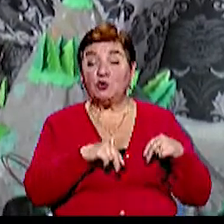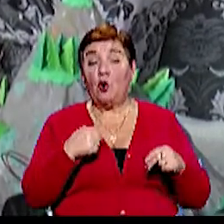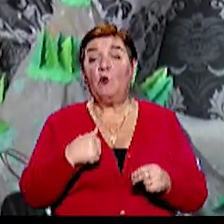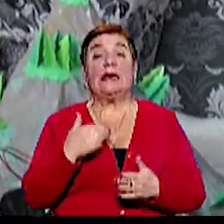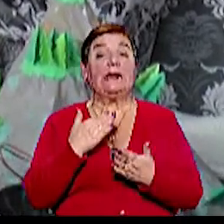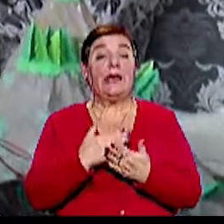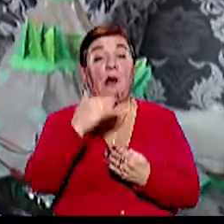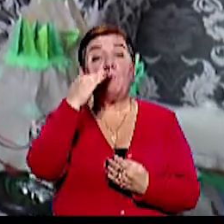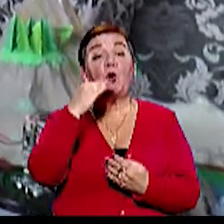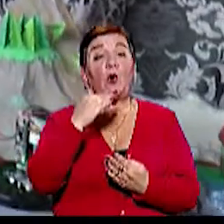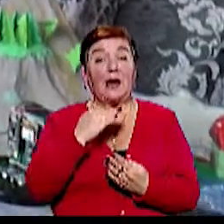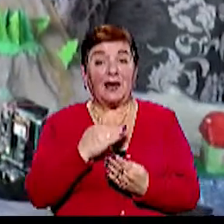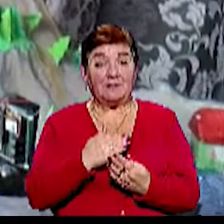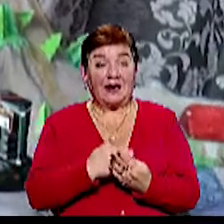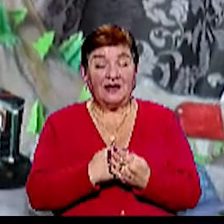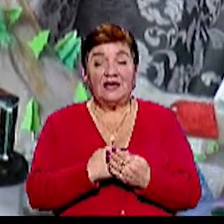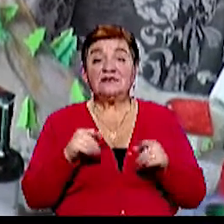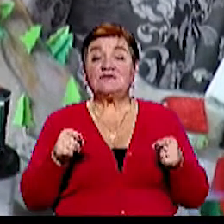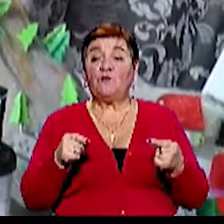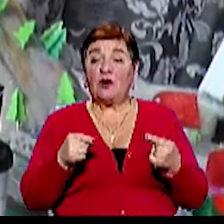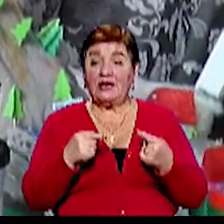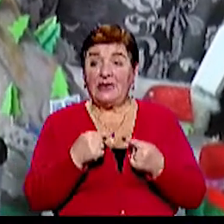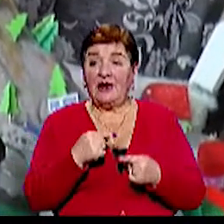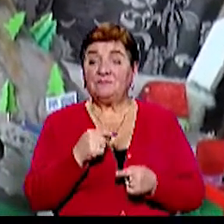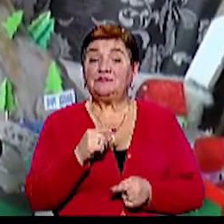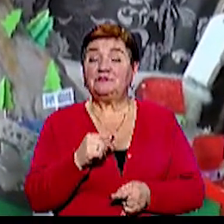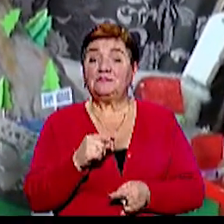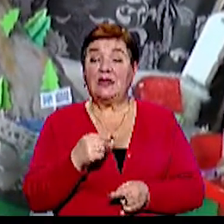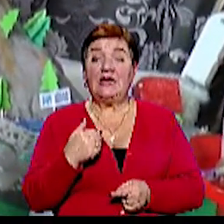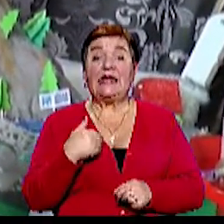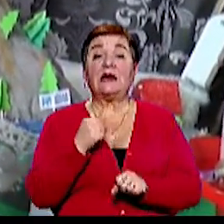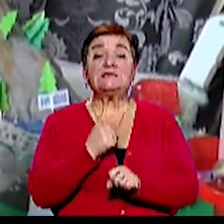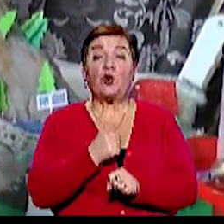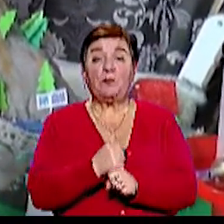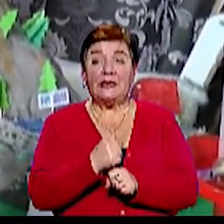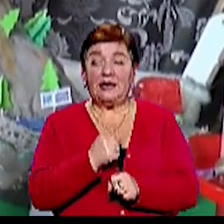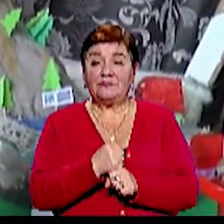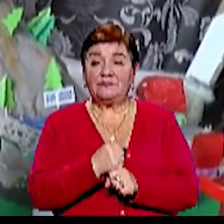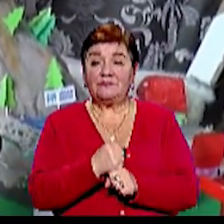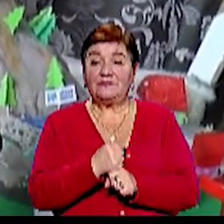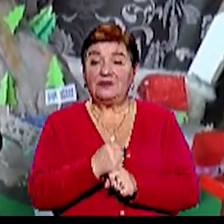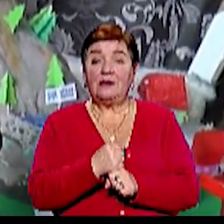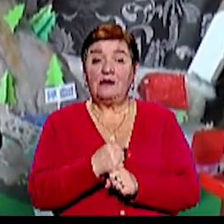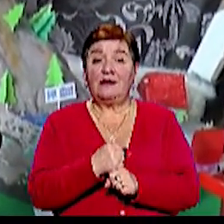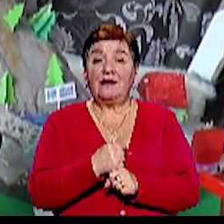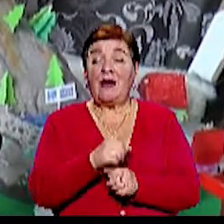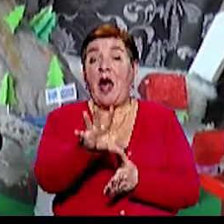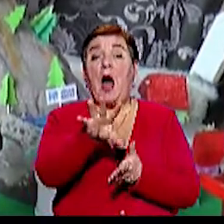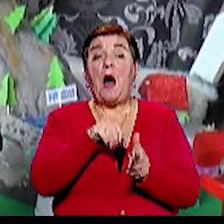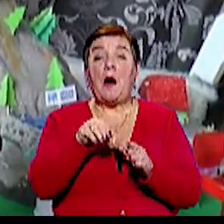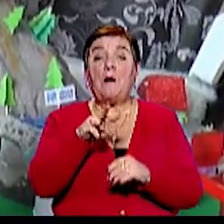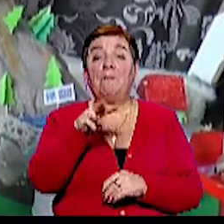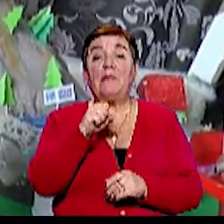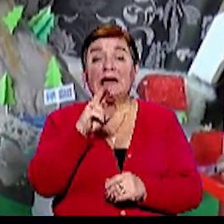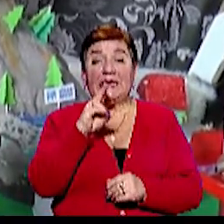програма, вона основана на програмі Blink. У ній я зробила, можна сказати, макет, і то показує